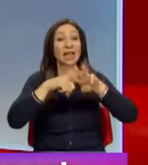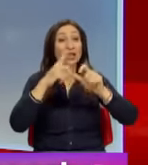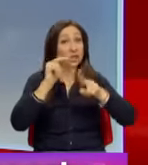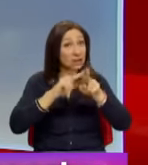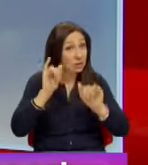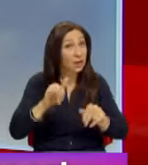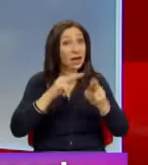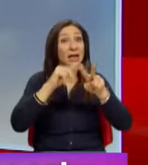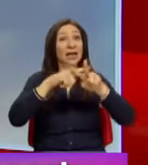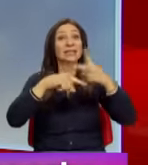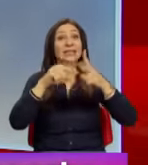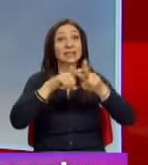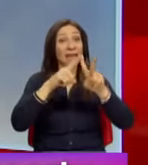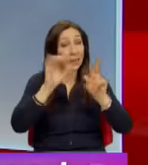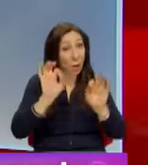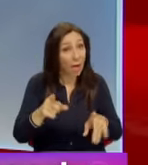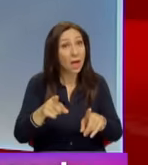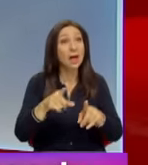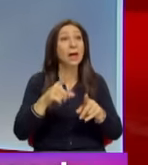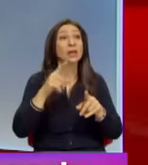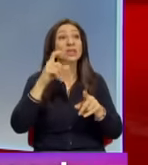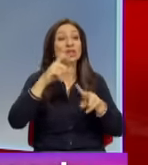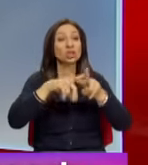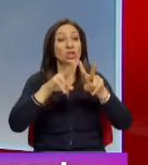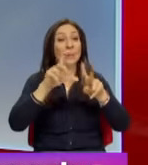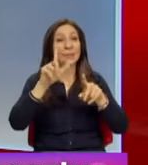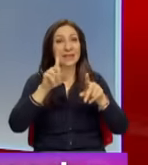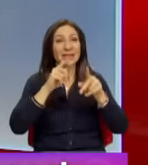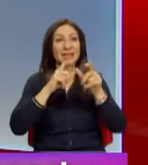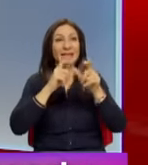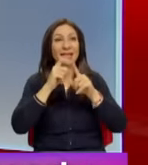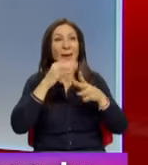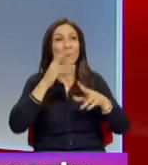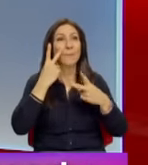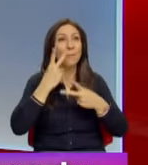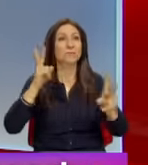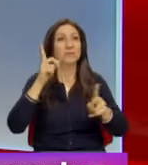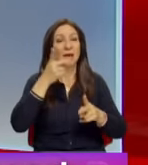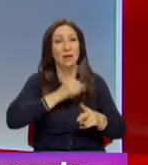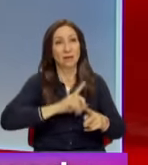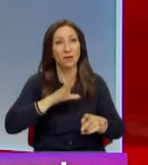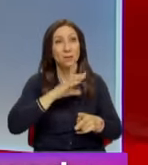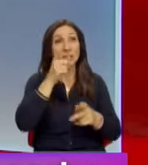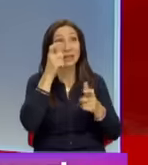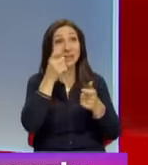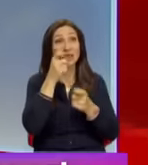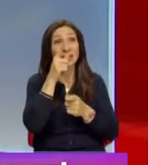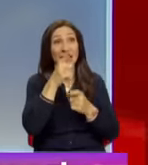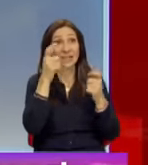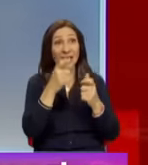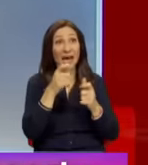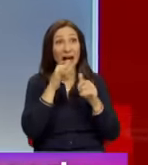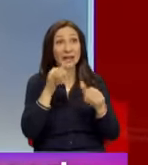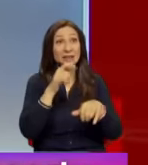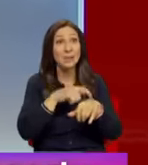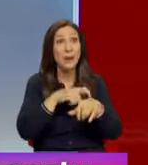öyle, Kazan öyle, Güdül öyle ve Çamlıdere, Çamlıdere'de bağımsız bir aday var. Burası dikkat çeken yer,